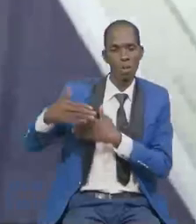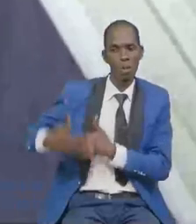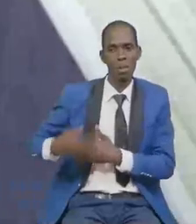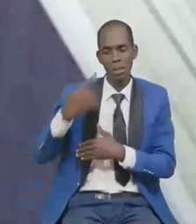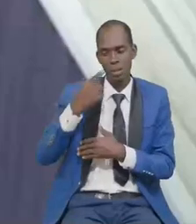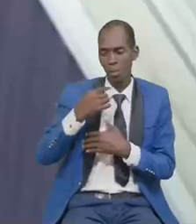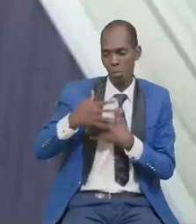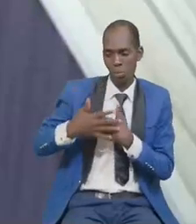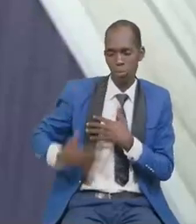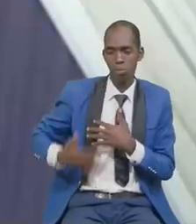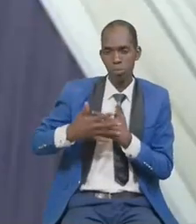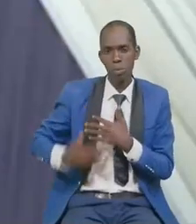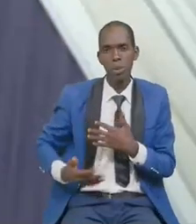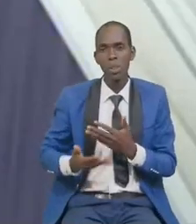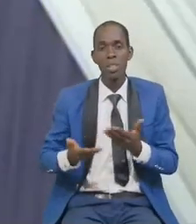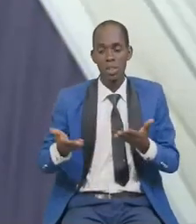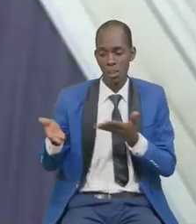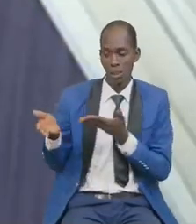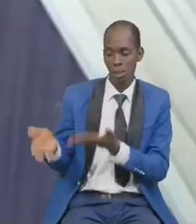coule, voici ton père.